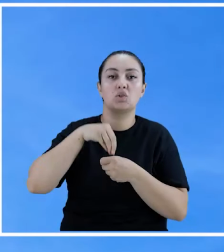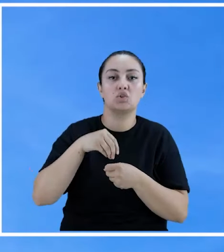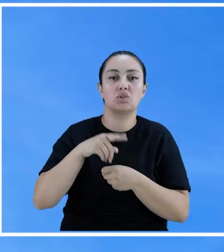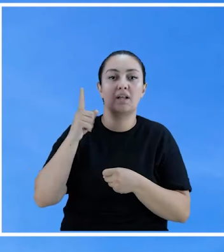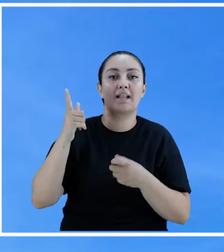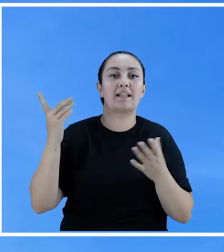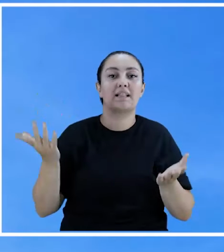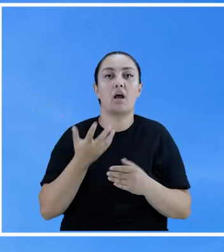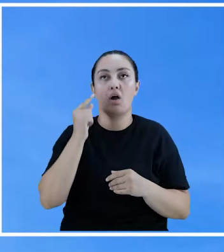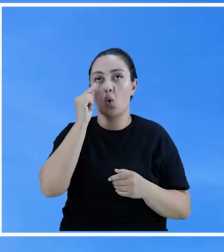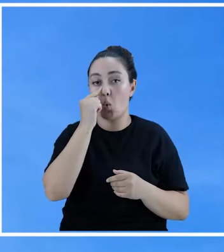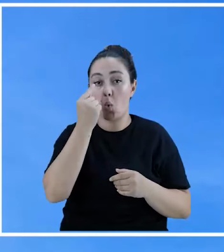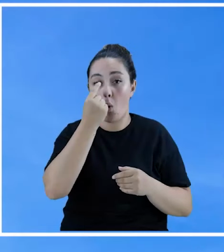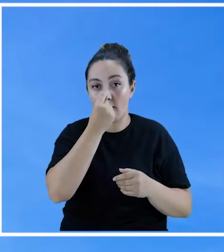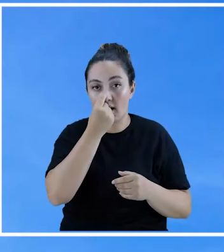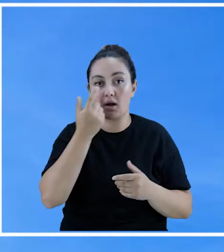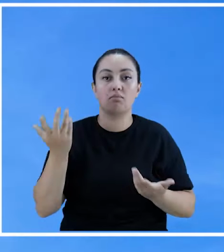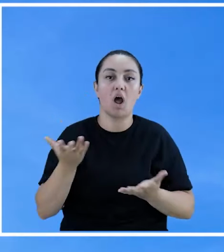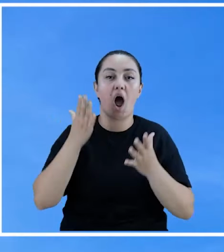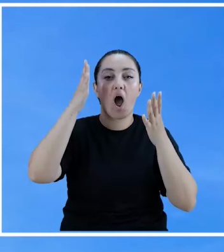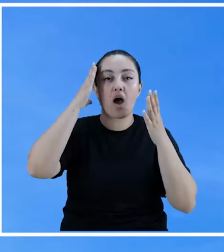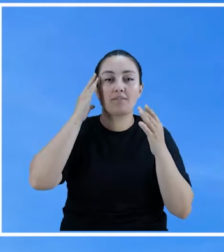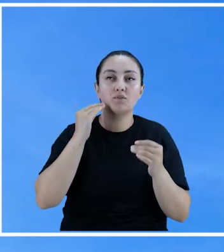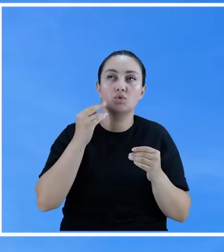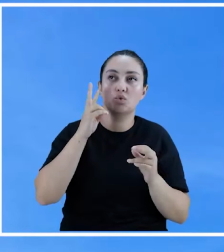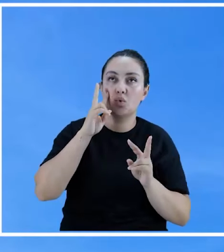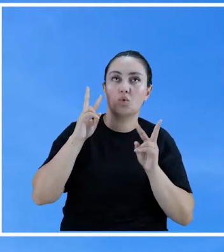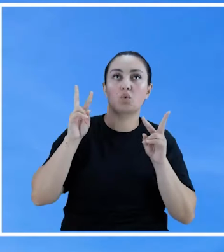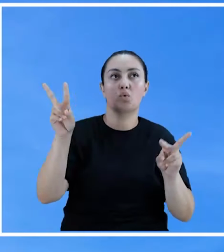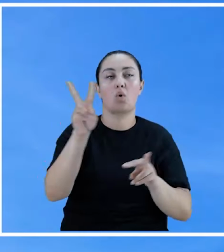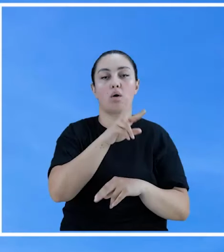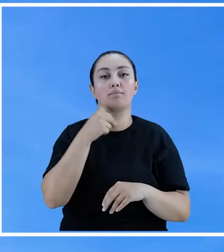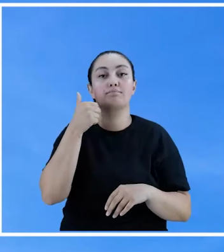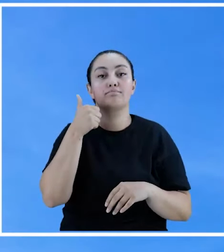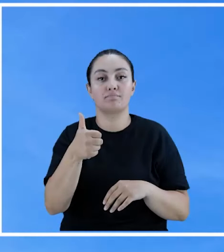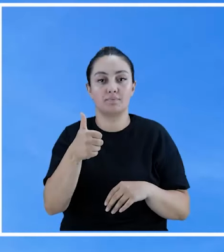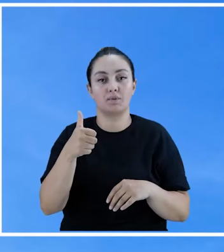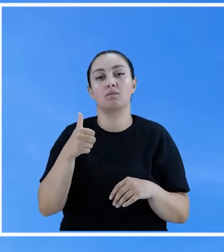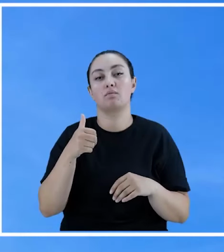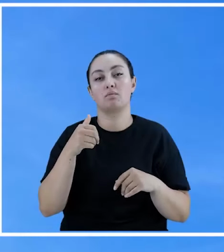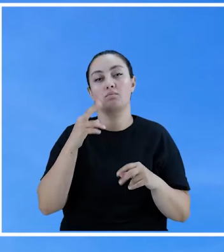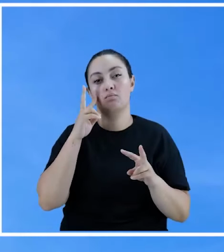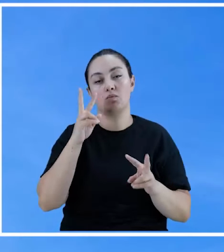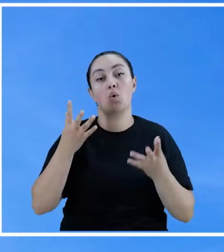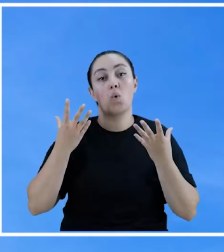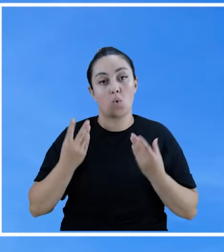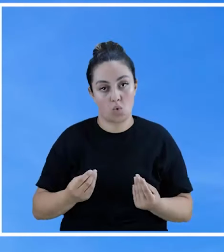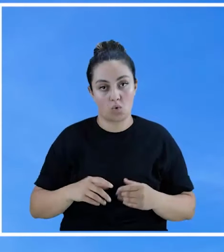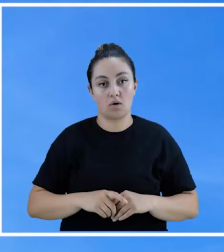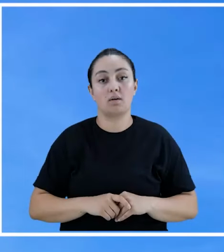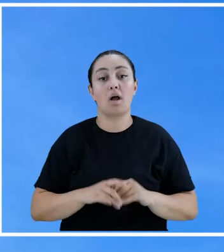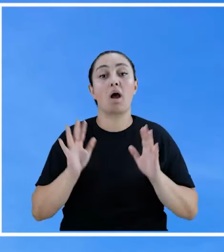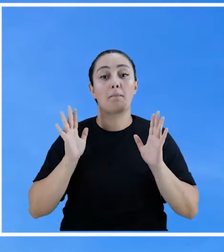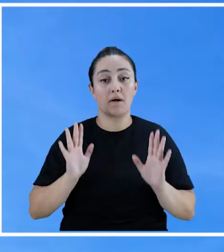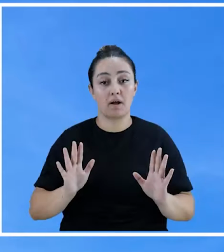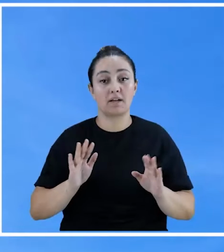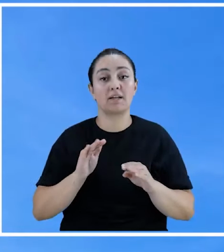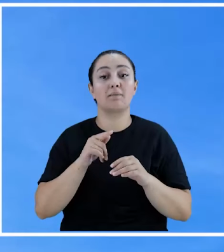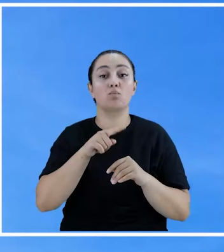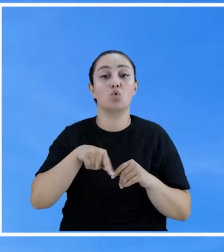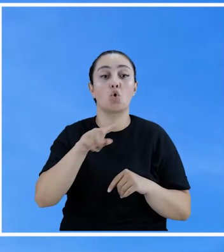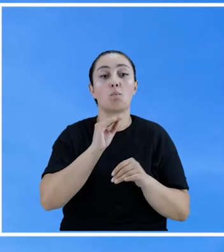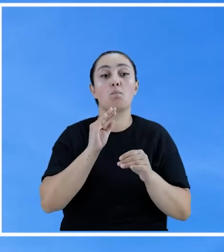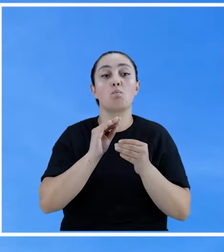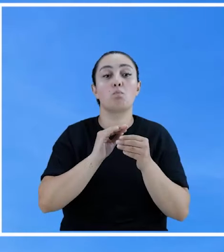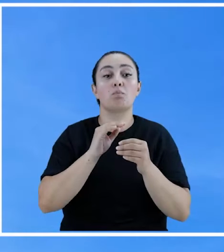gibi daha kolay ve anlaşılabilir bir bakış açısıyla yaklaşıyoruz duruma. Fakat